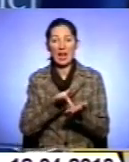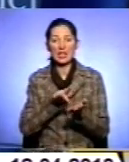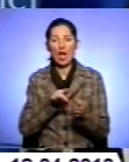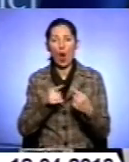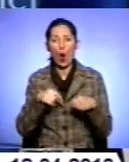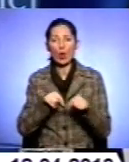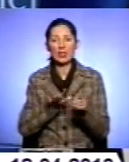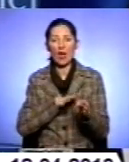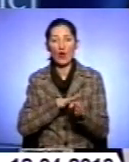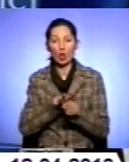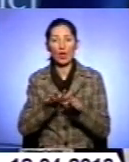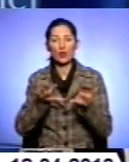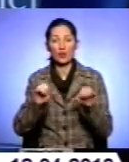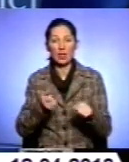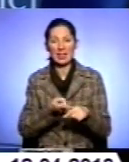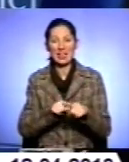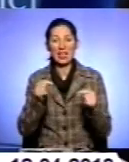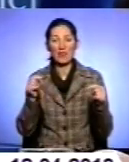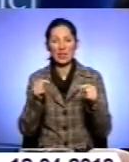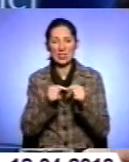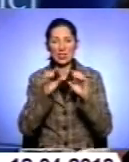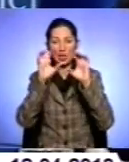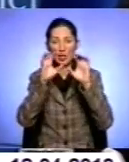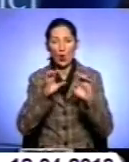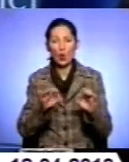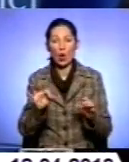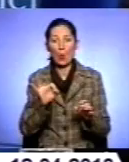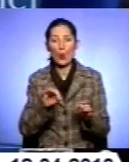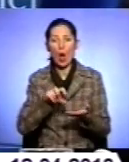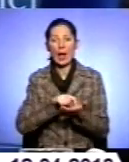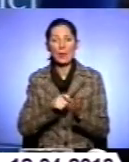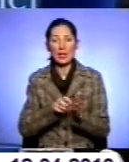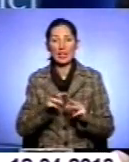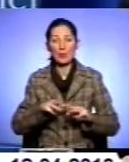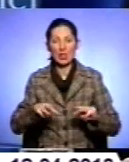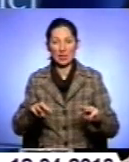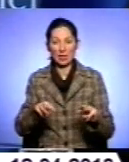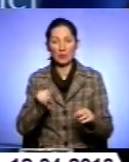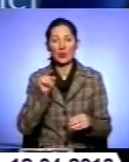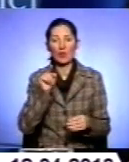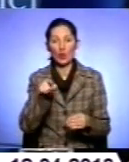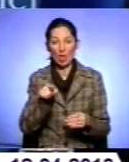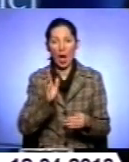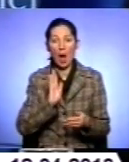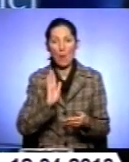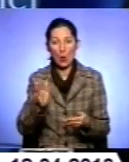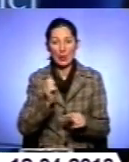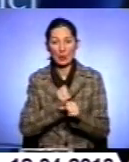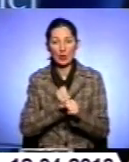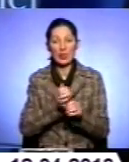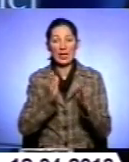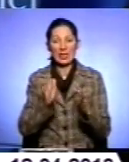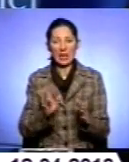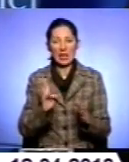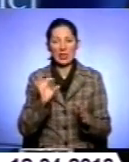виконавчої влади, які визначені законом про кабінет міністрів. Вона буде працювати тільки